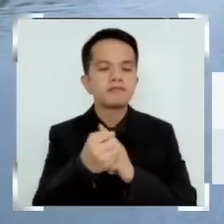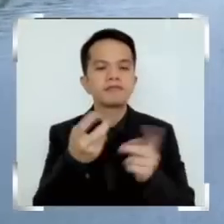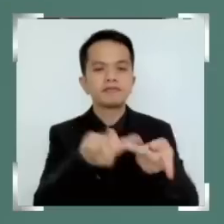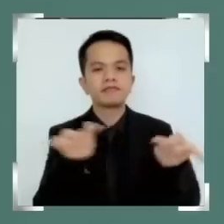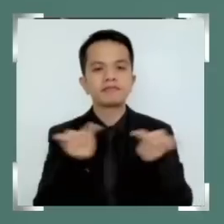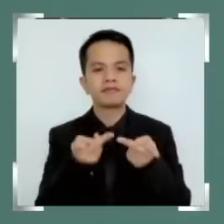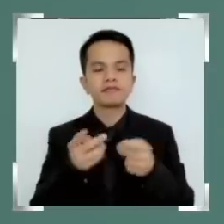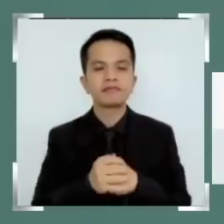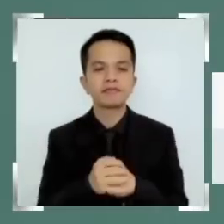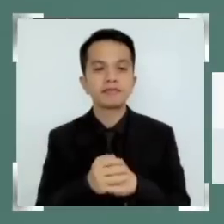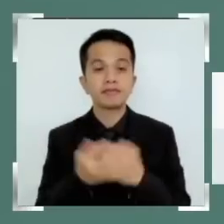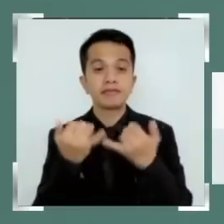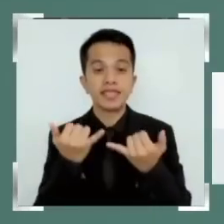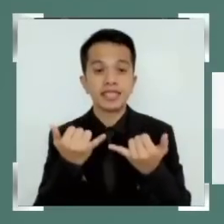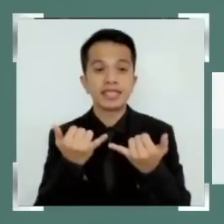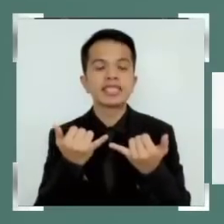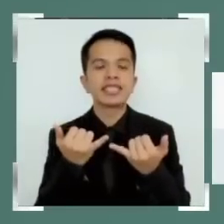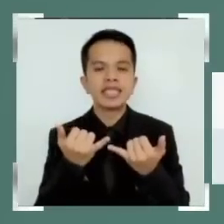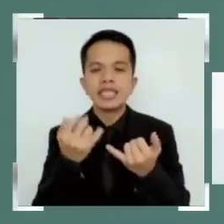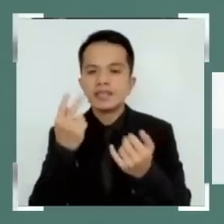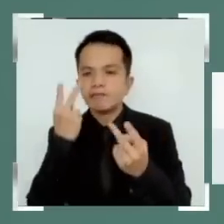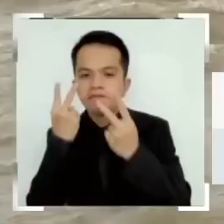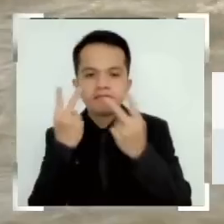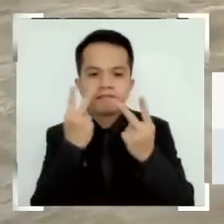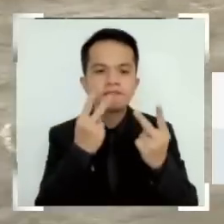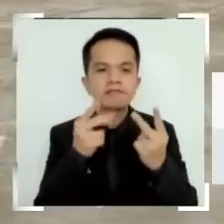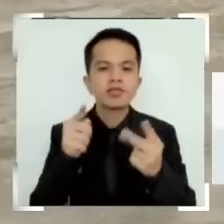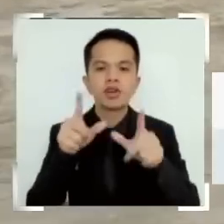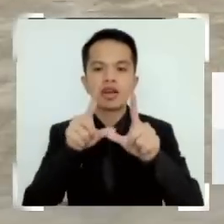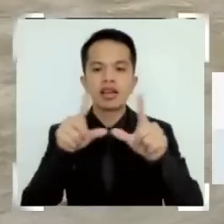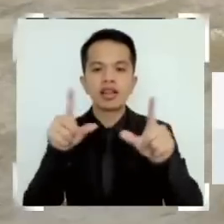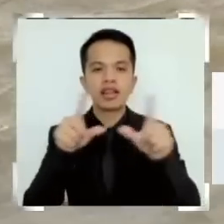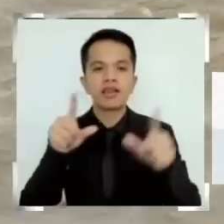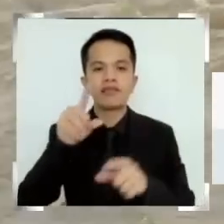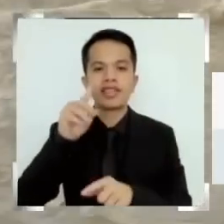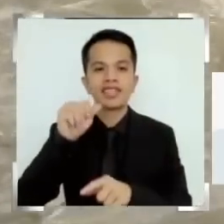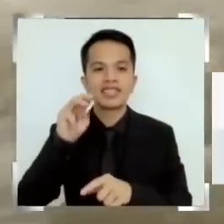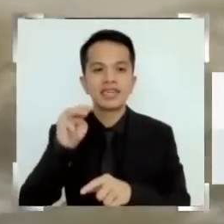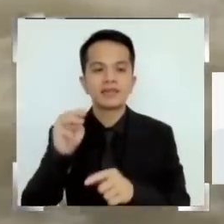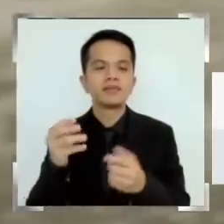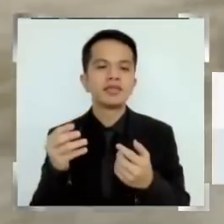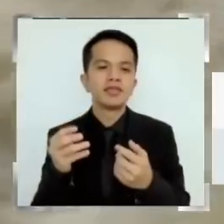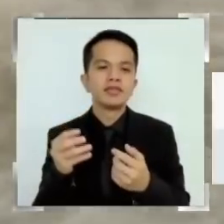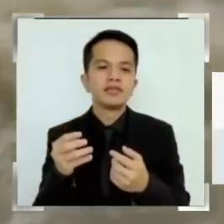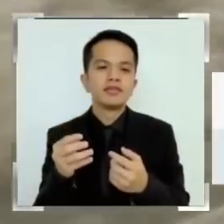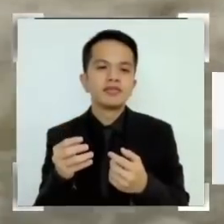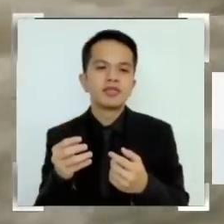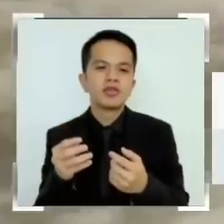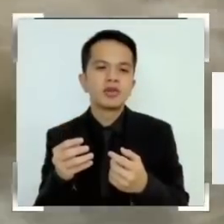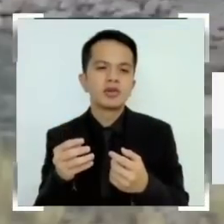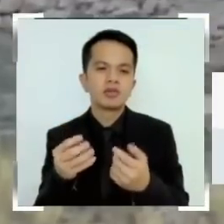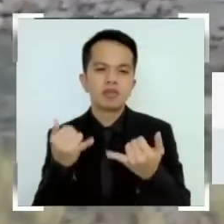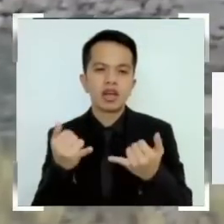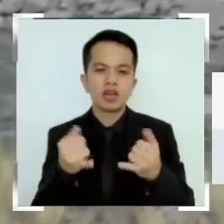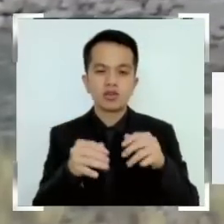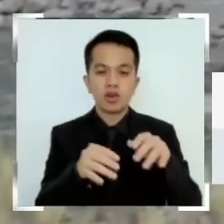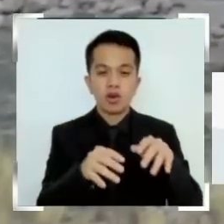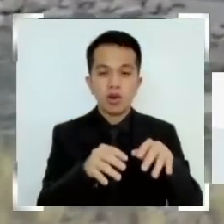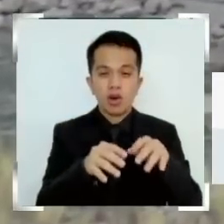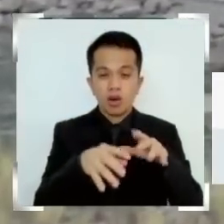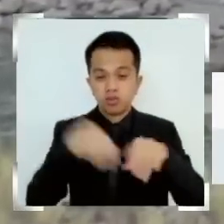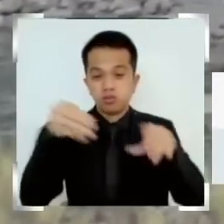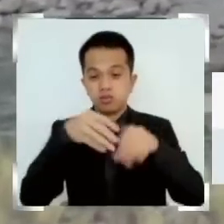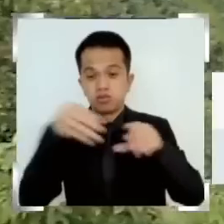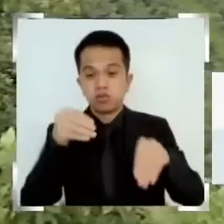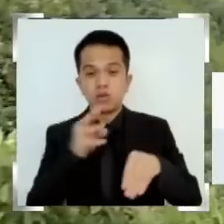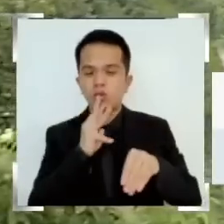binabantayan ngayon ang level ng mga dam. Ayon sa PAGASA, walang inaasang pag-release ng tubig sa ngayon. Pero pinag-iingat pa rin ang